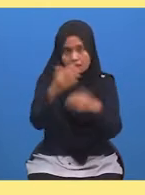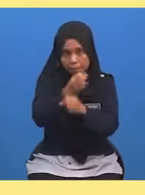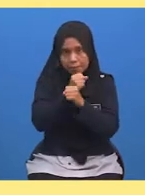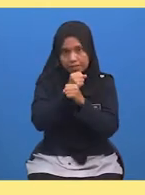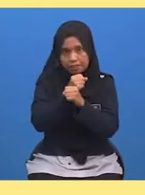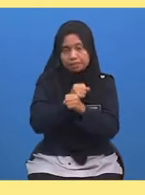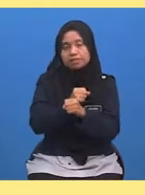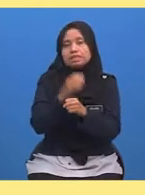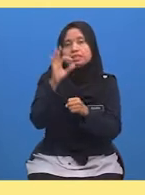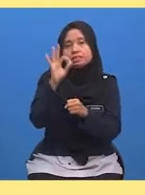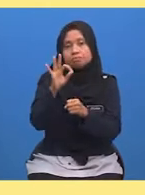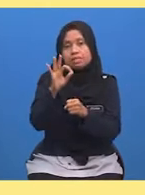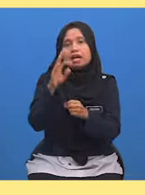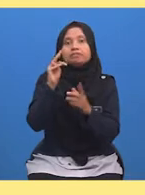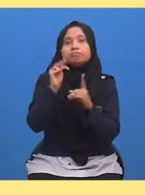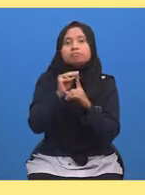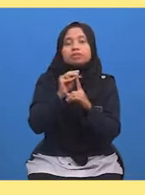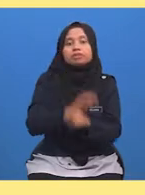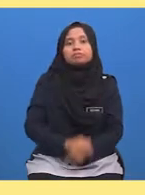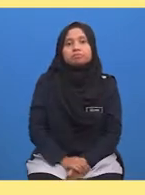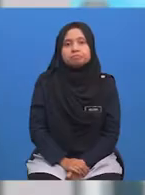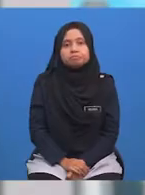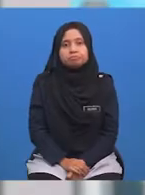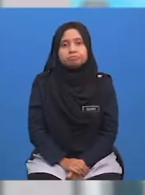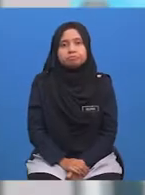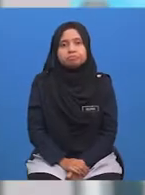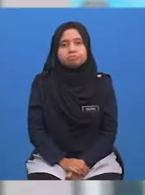pelajar adalah 9 markah.